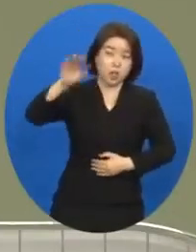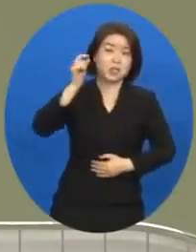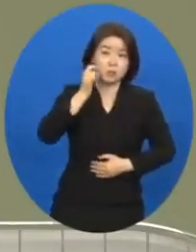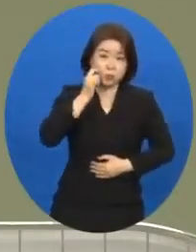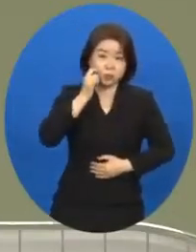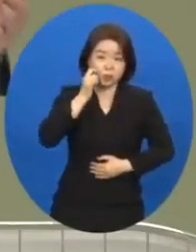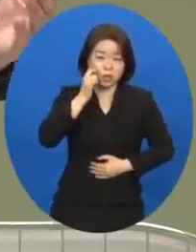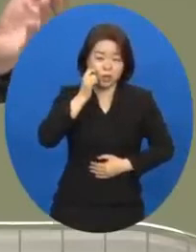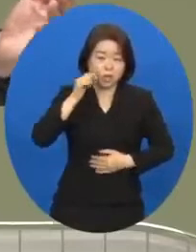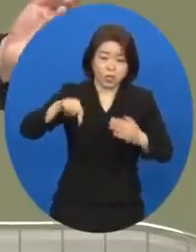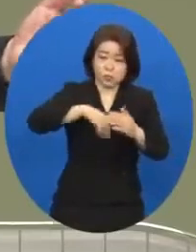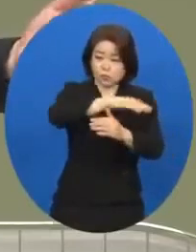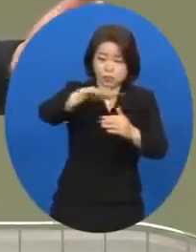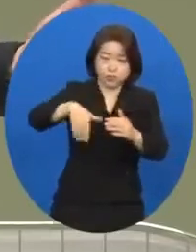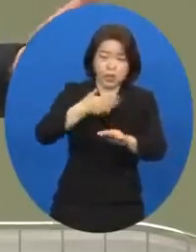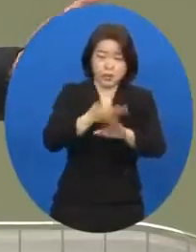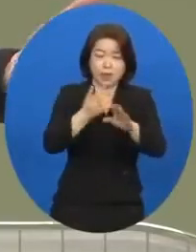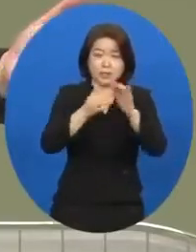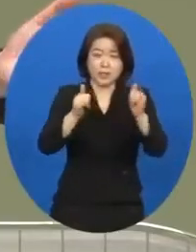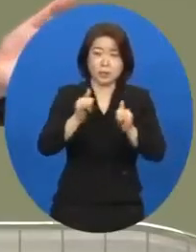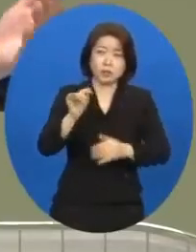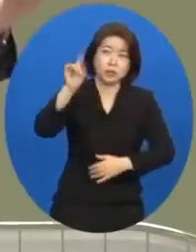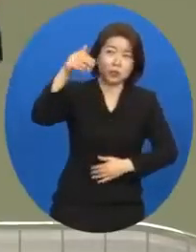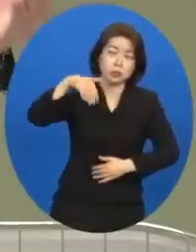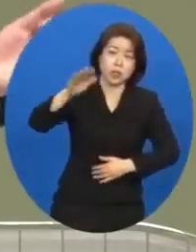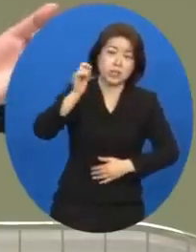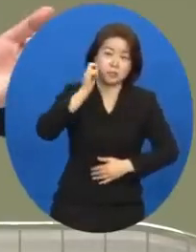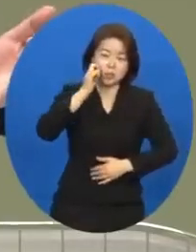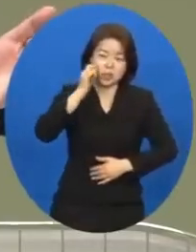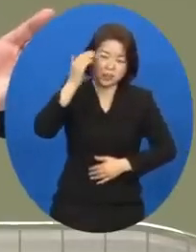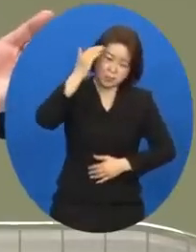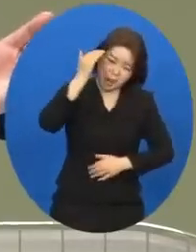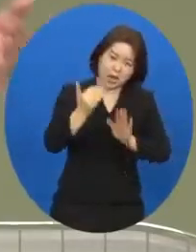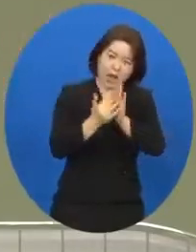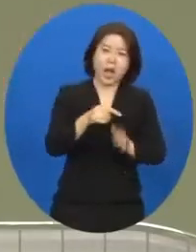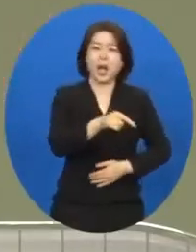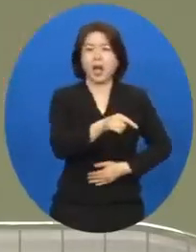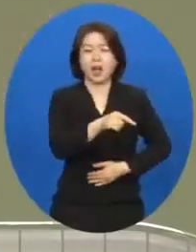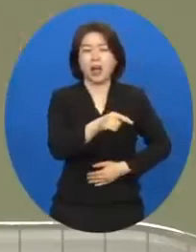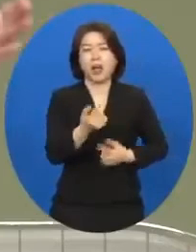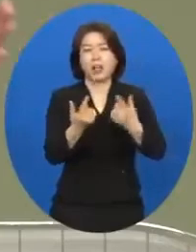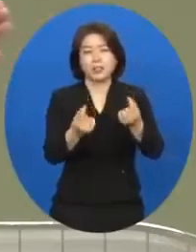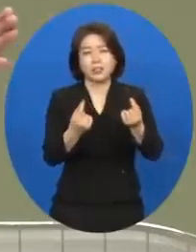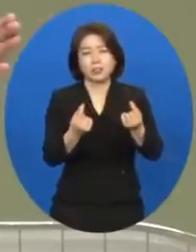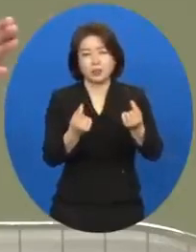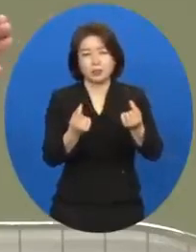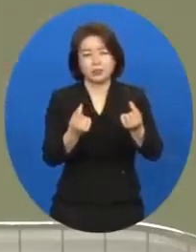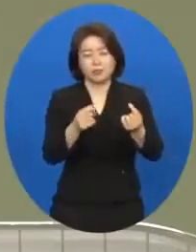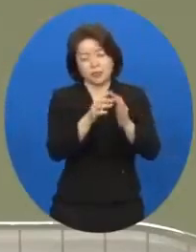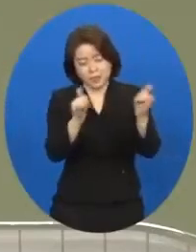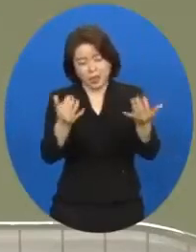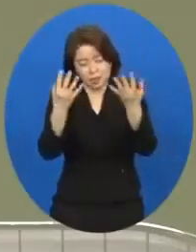못하고 다른 사람도 천국에 들어가지 못하도록 가로막고 있는 그런 참 기가 막힌